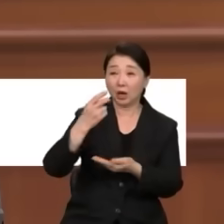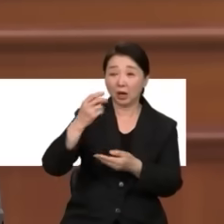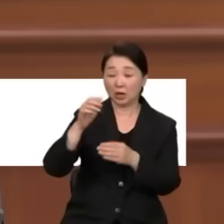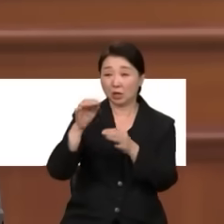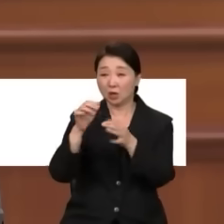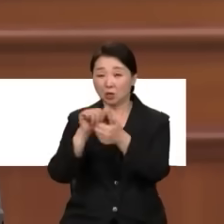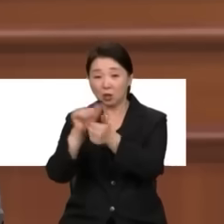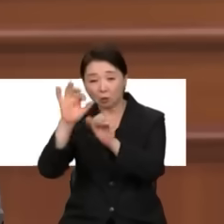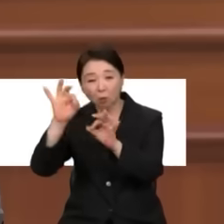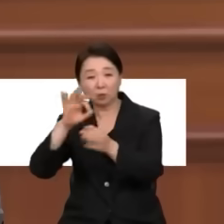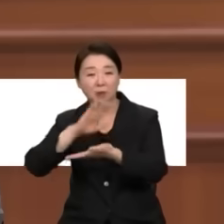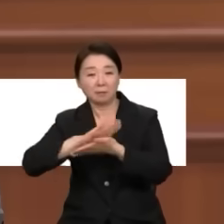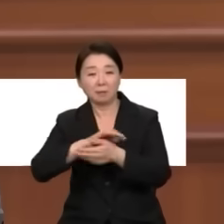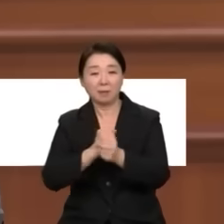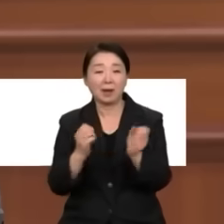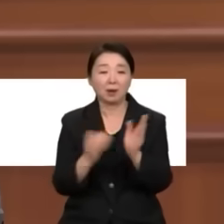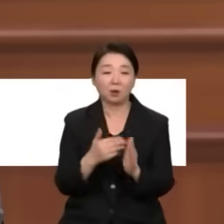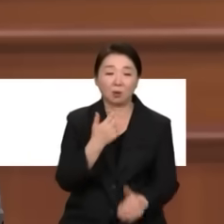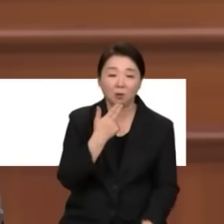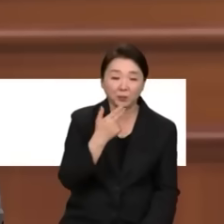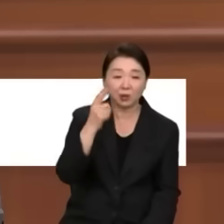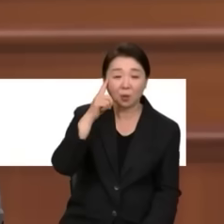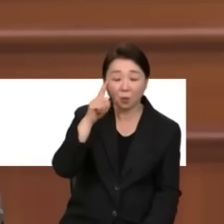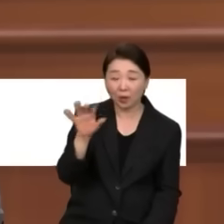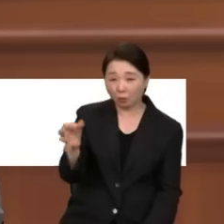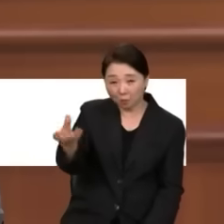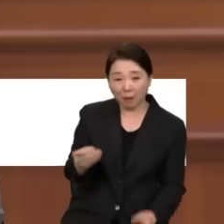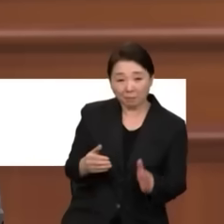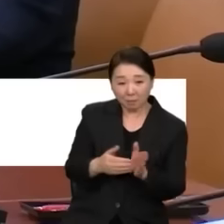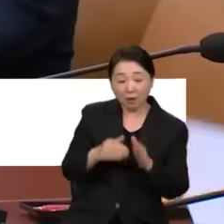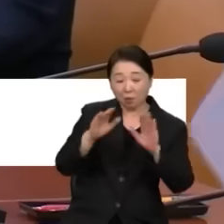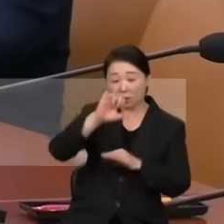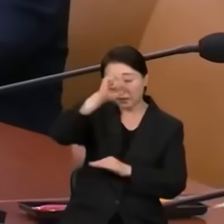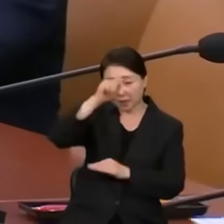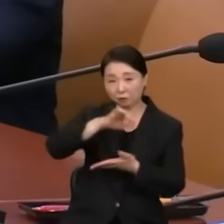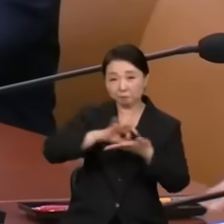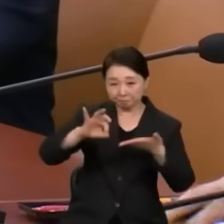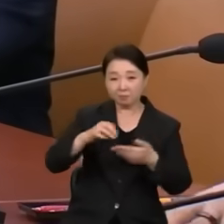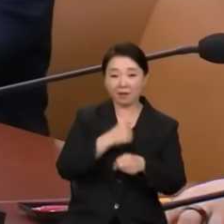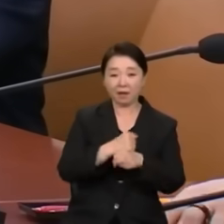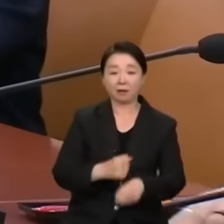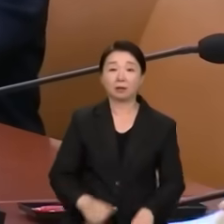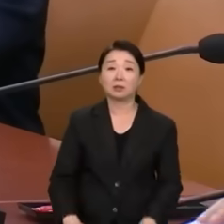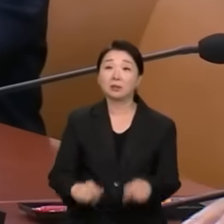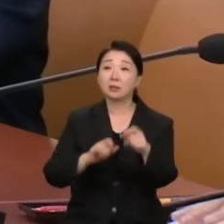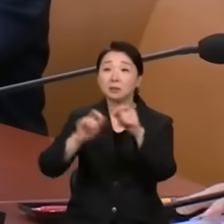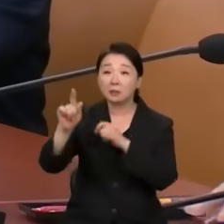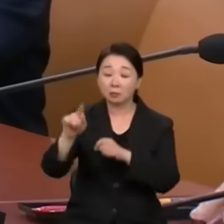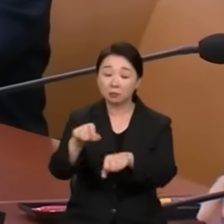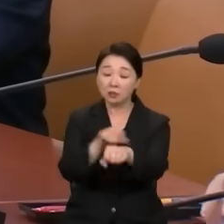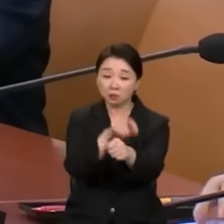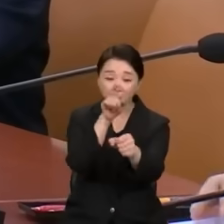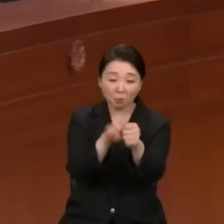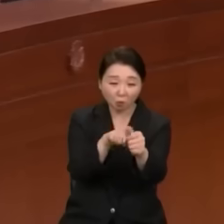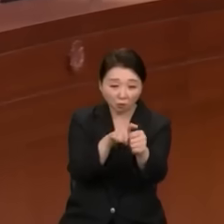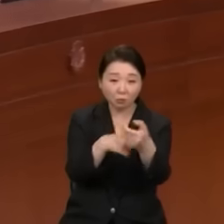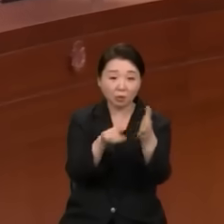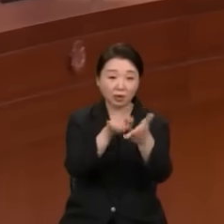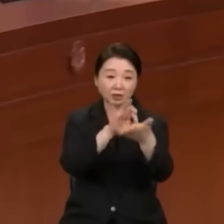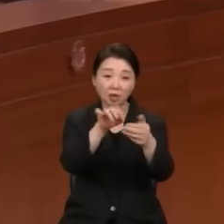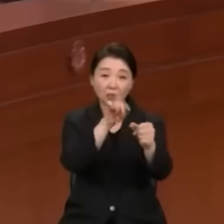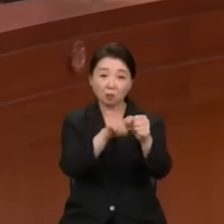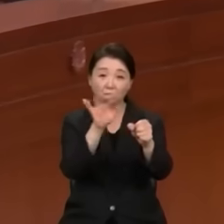활용하여 금년도 세출 예산을 최대한 차질 없이 집행하겠습니다. 그런데 대부분을 특별 목적을 위해 써야